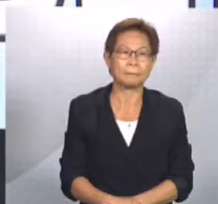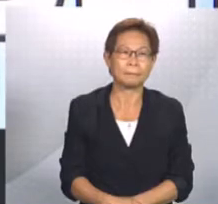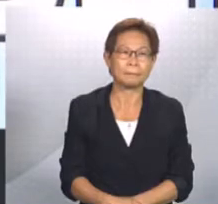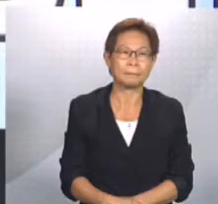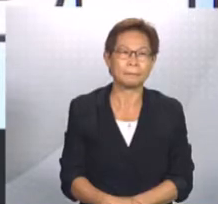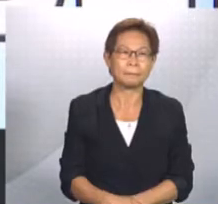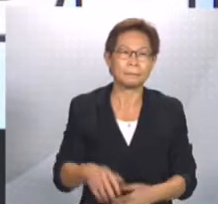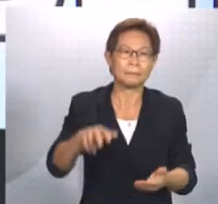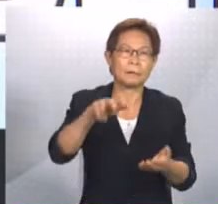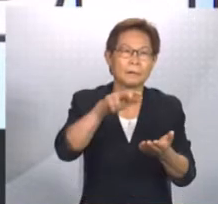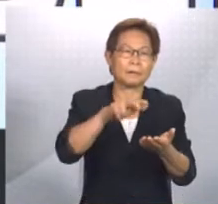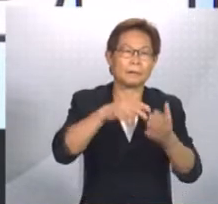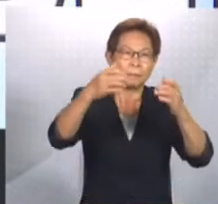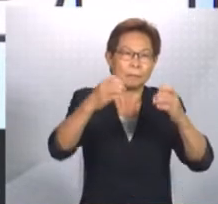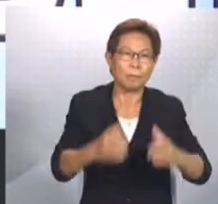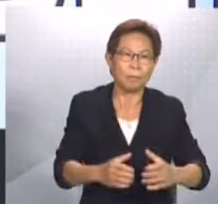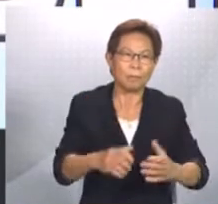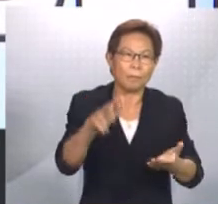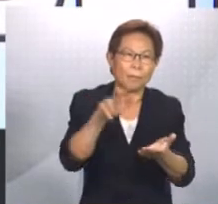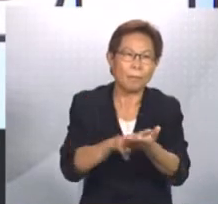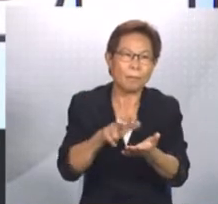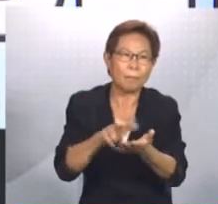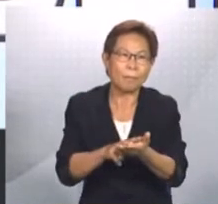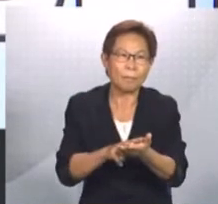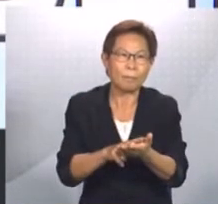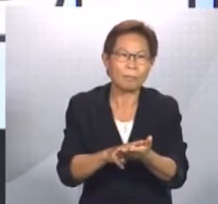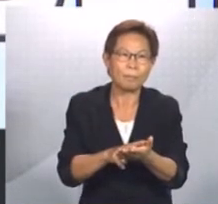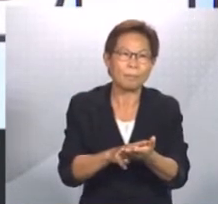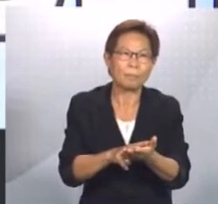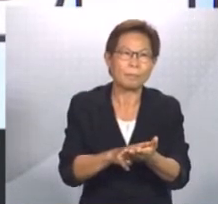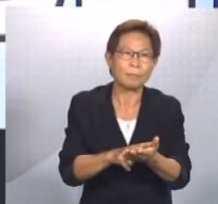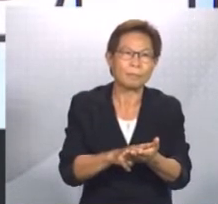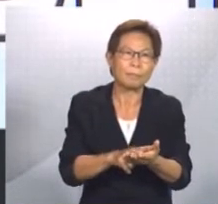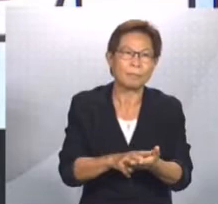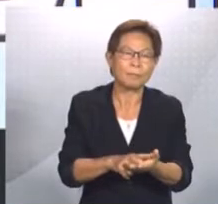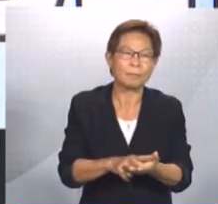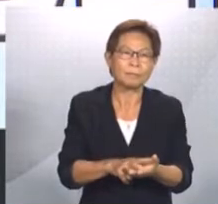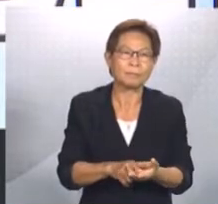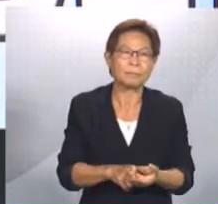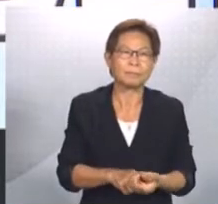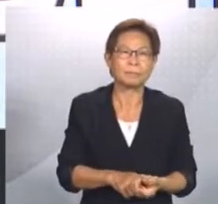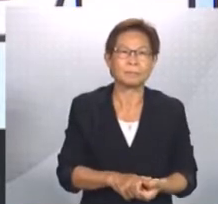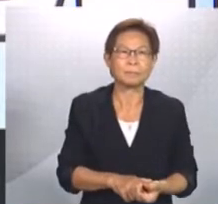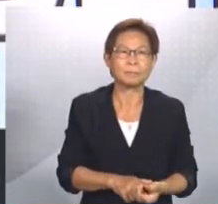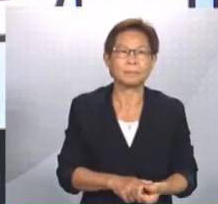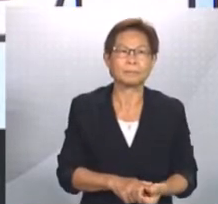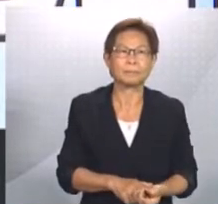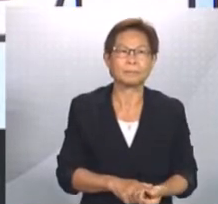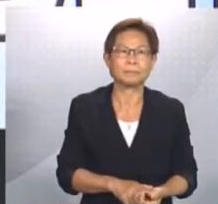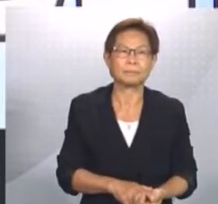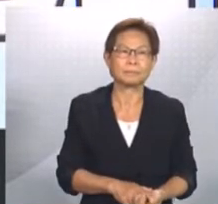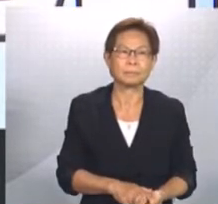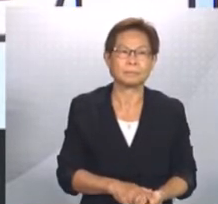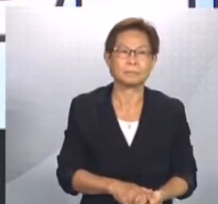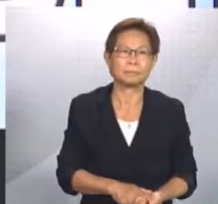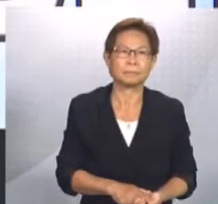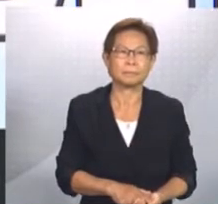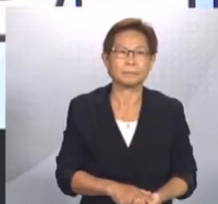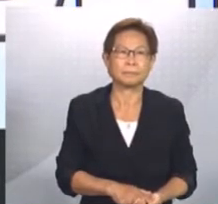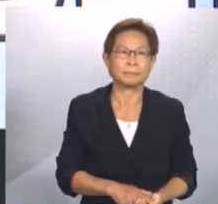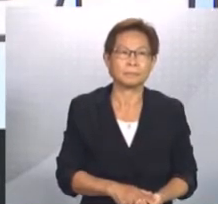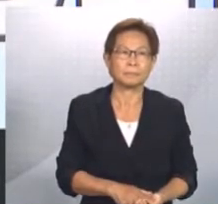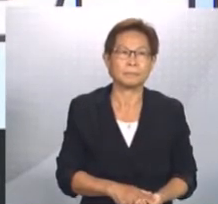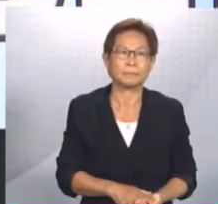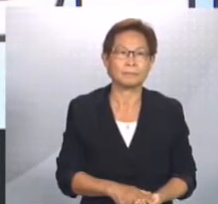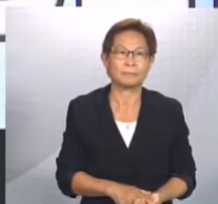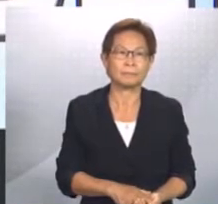7 kes curi motosikal, 5 kes pecah kedai atau rumah, iaitu di Kedah dan Perlis. Dia aktif di Kedah dan